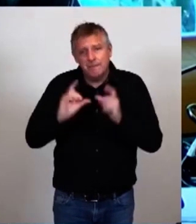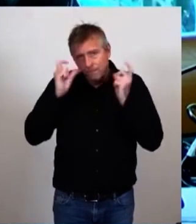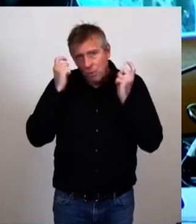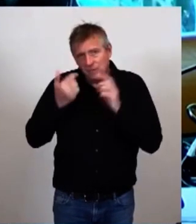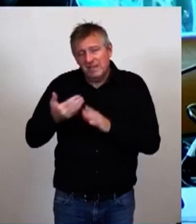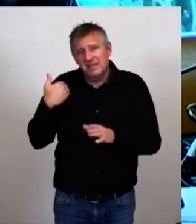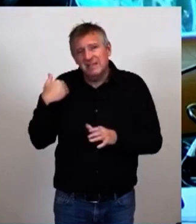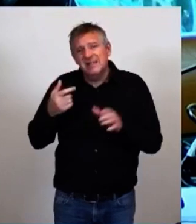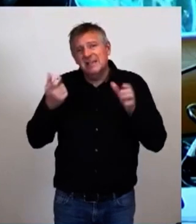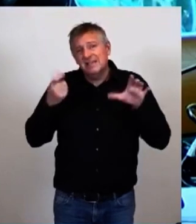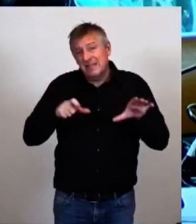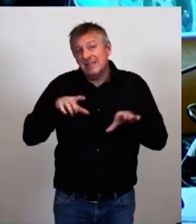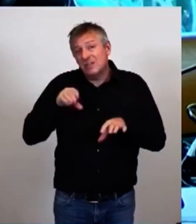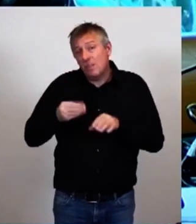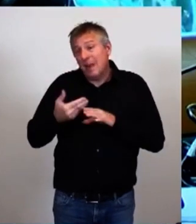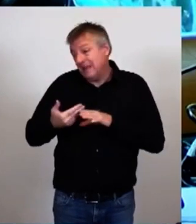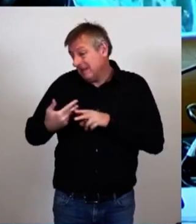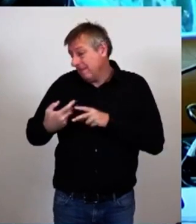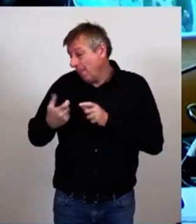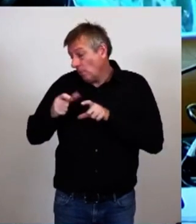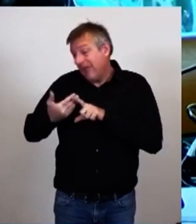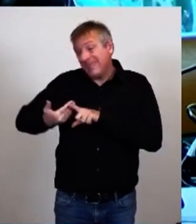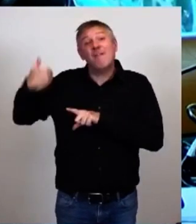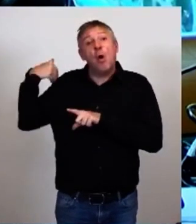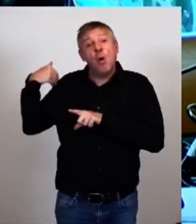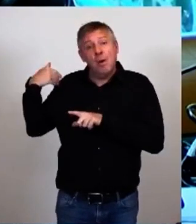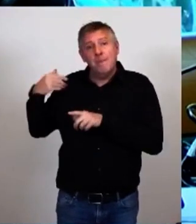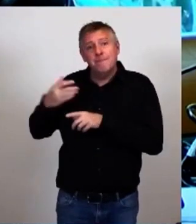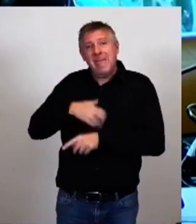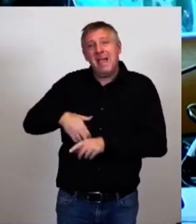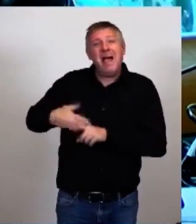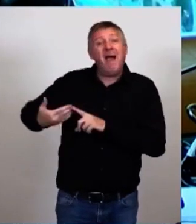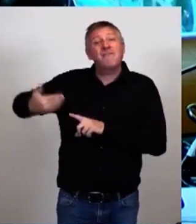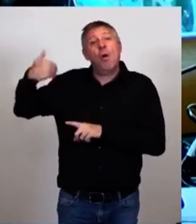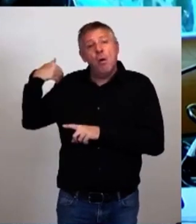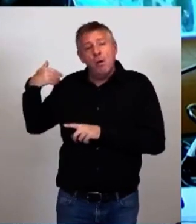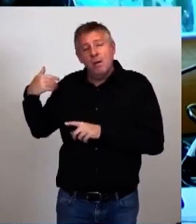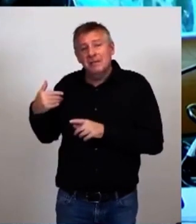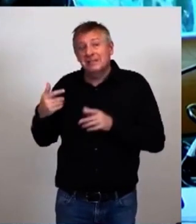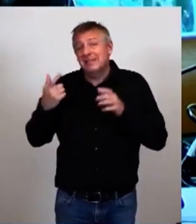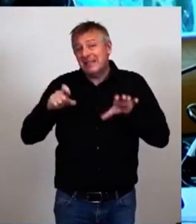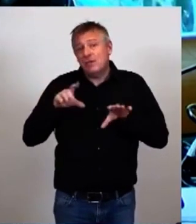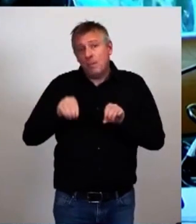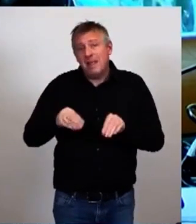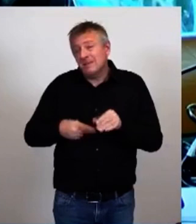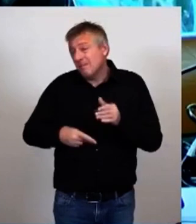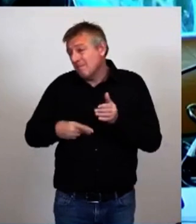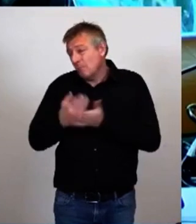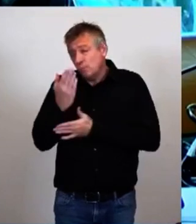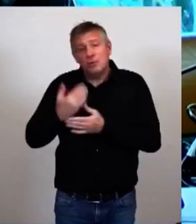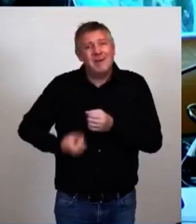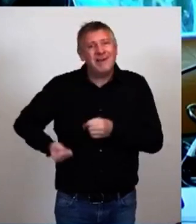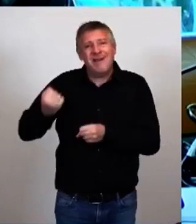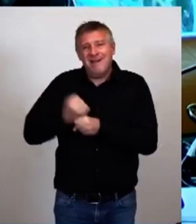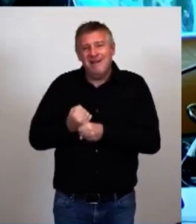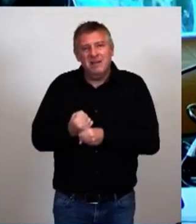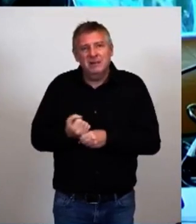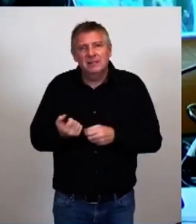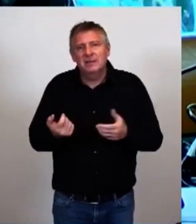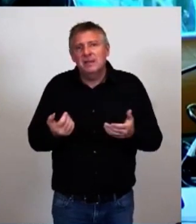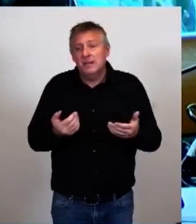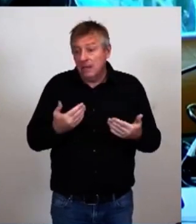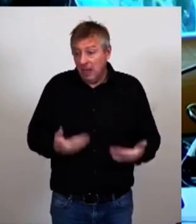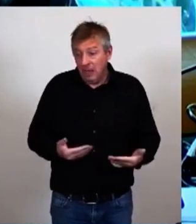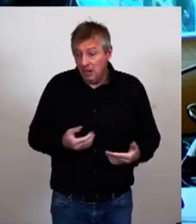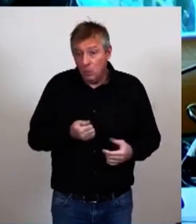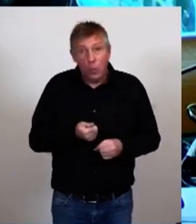de 700 places qui ont été créées, donc je voulais savoir combien, depuis 1 an et demi, de manière effective, de places ont été